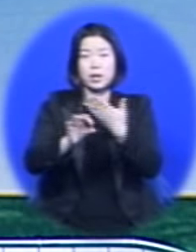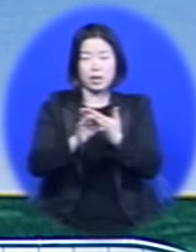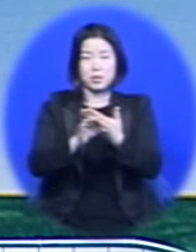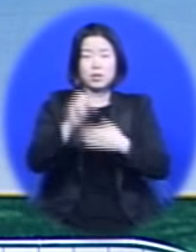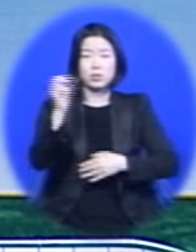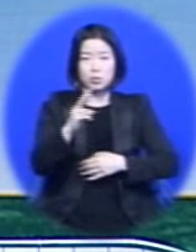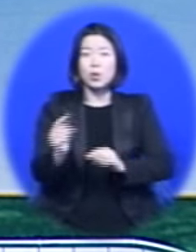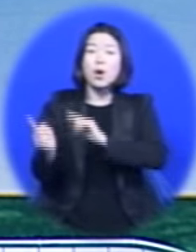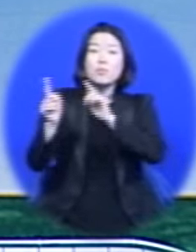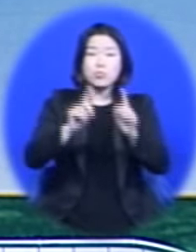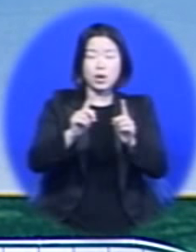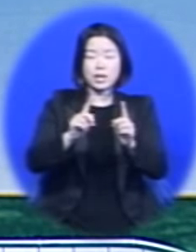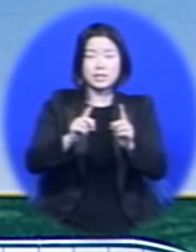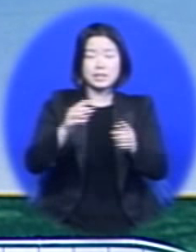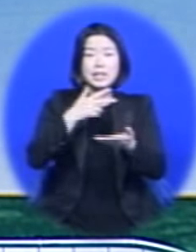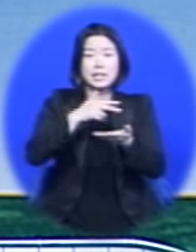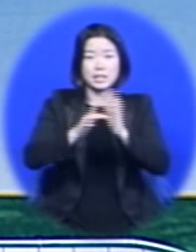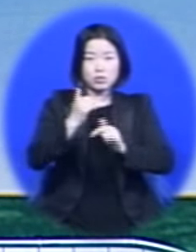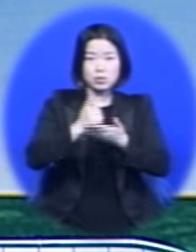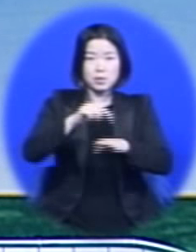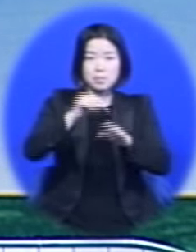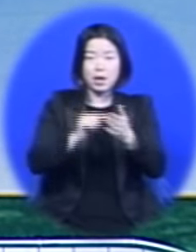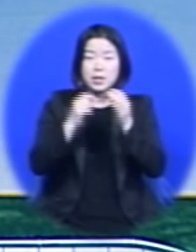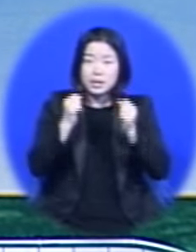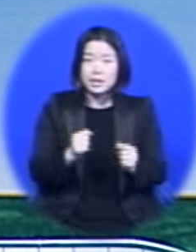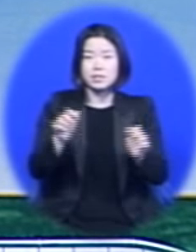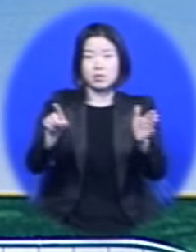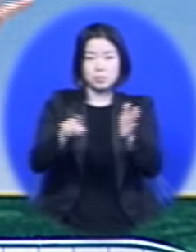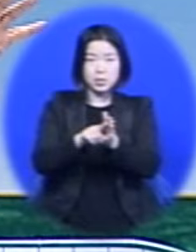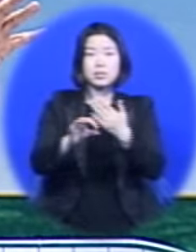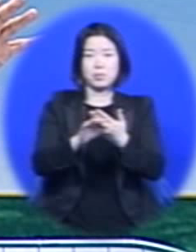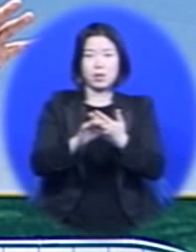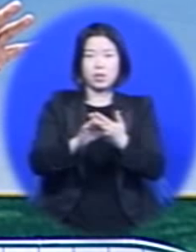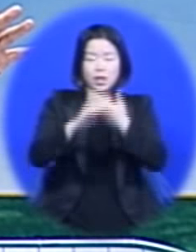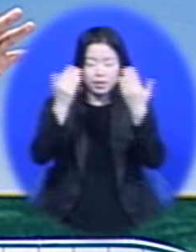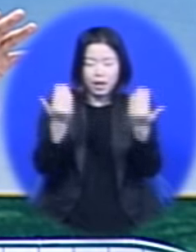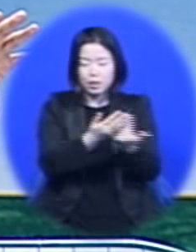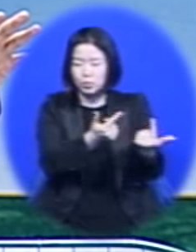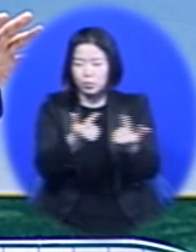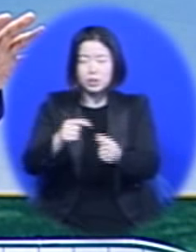부활하신 주님이 마음에 계시다는 사실을 믿으면 그는 다 구원을 받습니다.